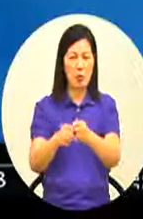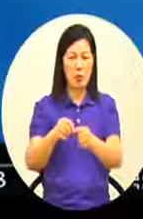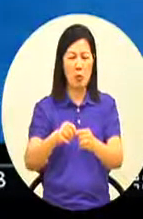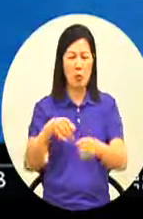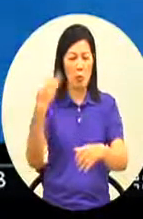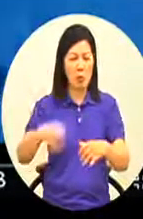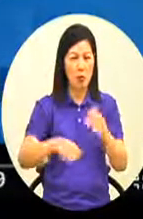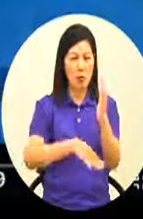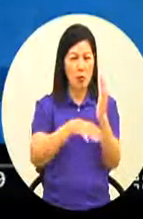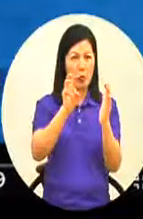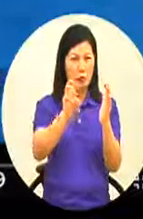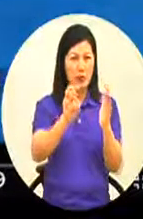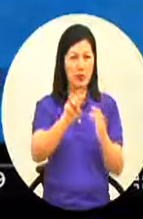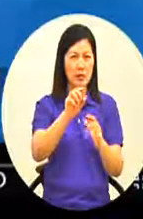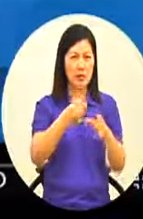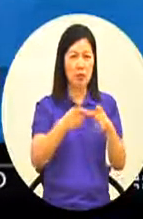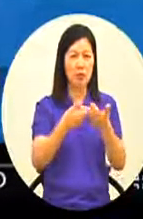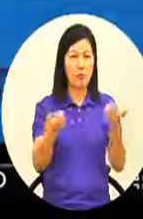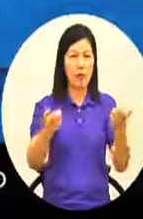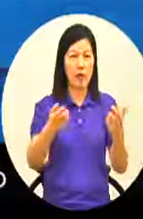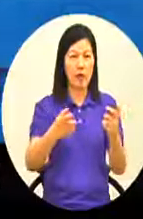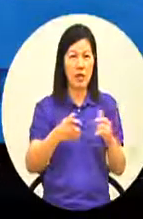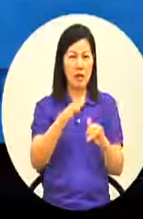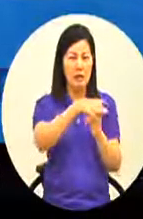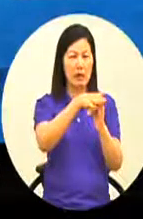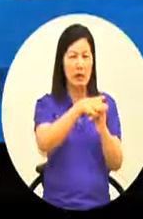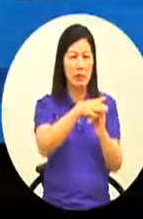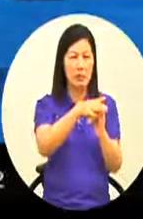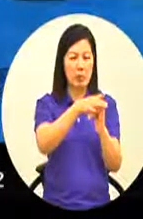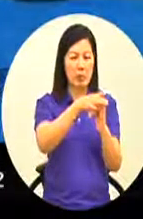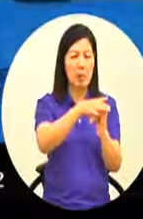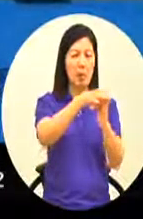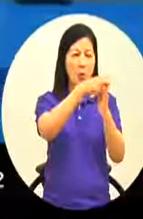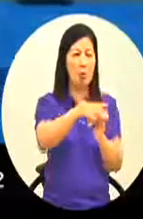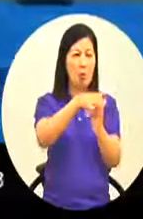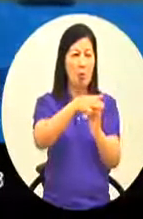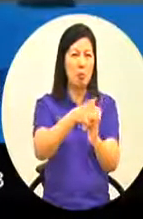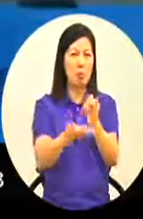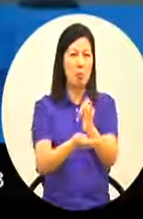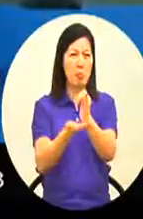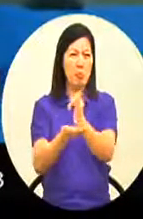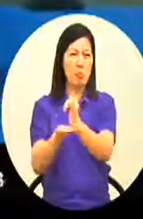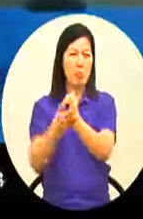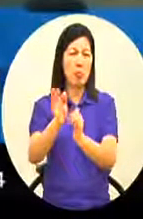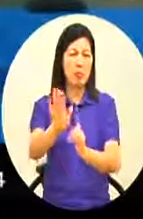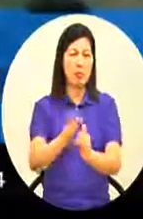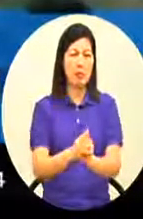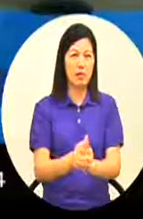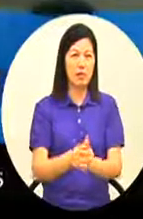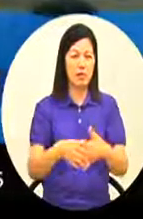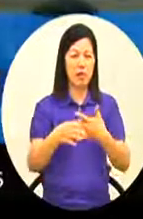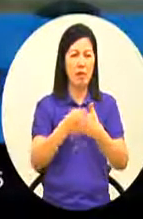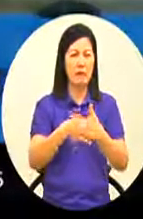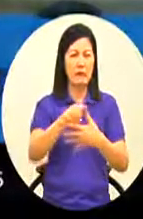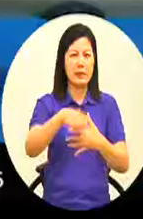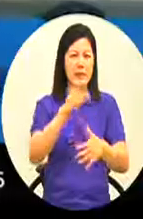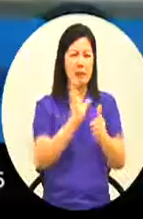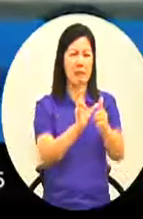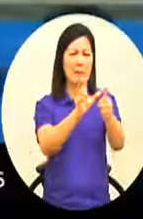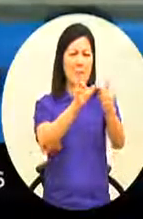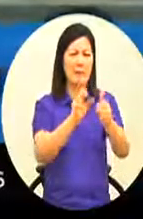30公分，灵堂矗立在水中间，棺木还随波 两年前、哦、 漂流， 豪雨 让家属大骂，